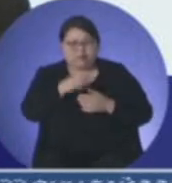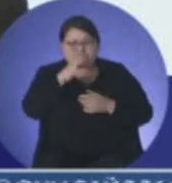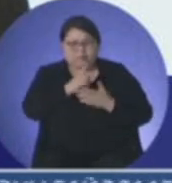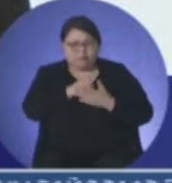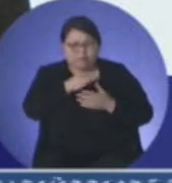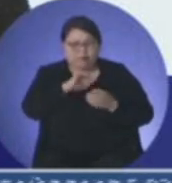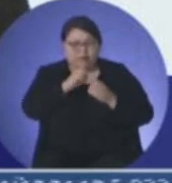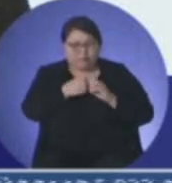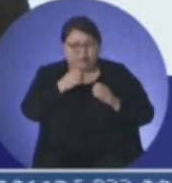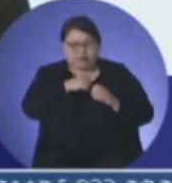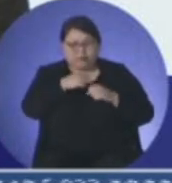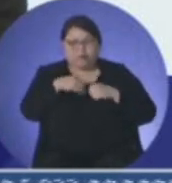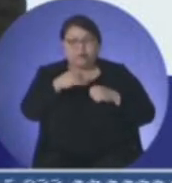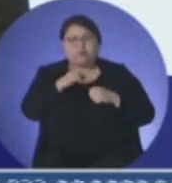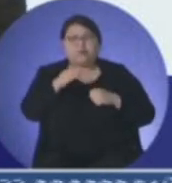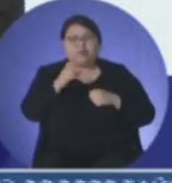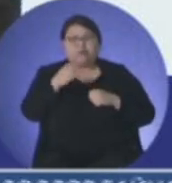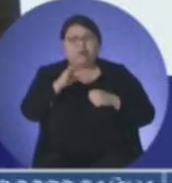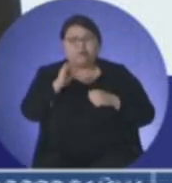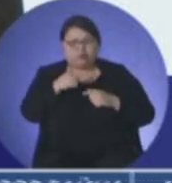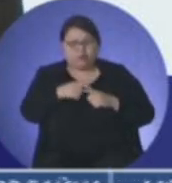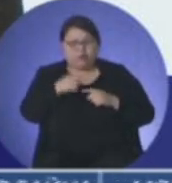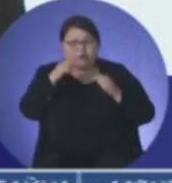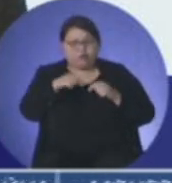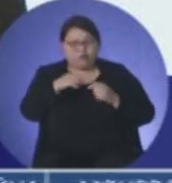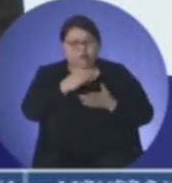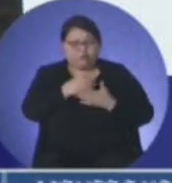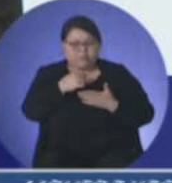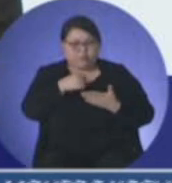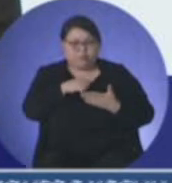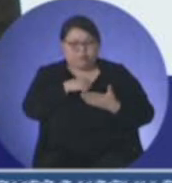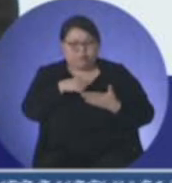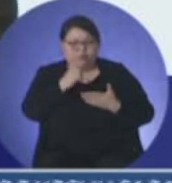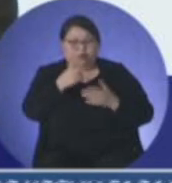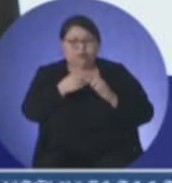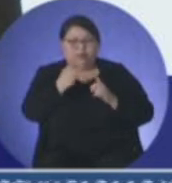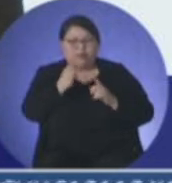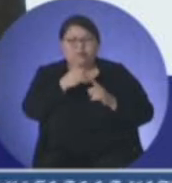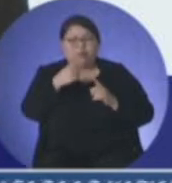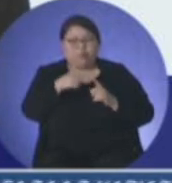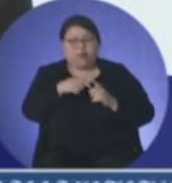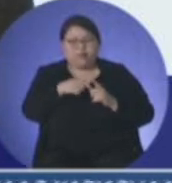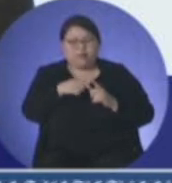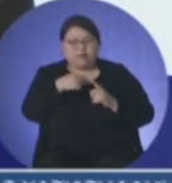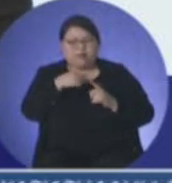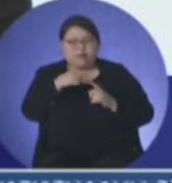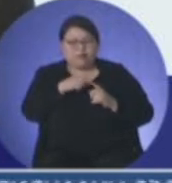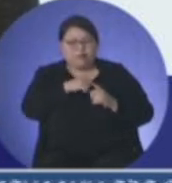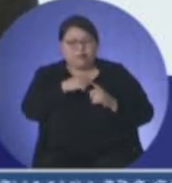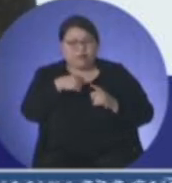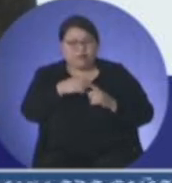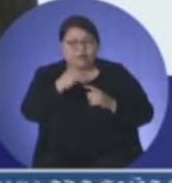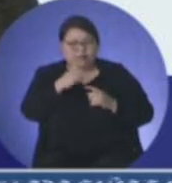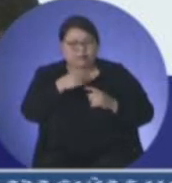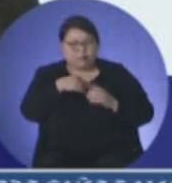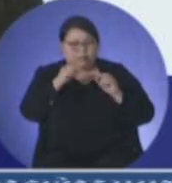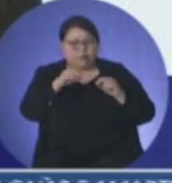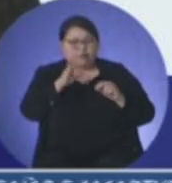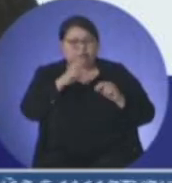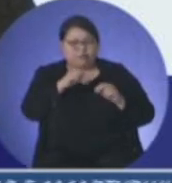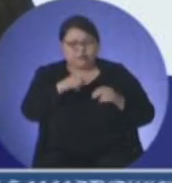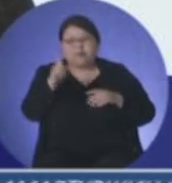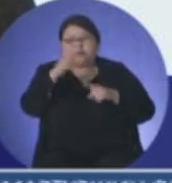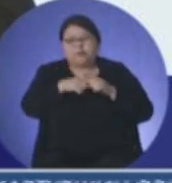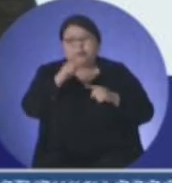угаасаа тэрийн шигдэг. Тэгэхээр та түрүү хэлсэн шүү дээ. Энэ жилд ихэд одоо баг нэг их 80 төгрөг илүү гараад байгаа юм байна тэ. Түрүү илтгэлээ сонсов. Тэгэхээр